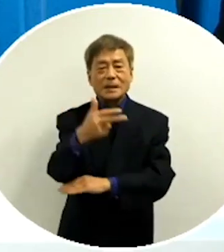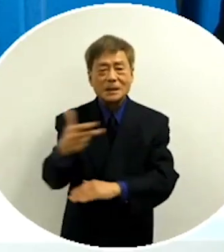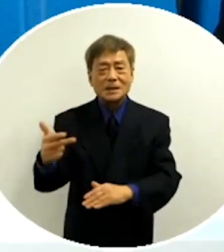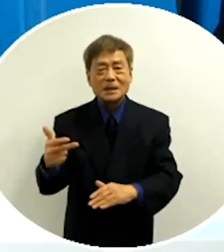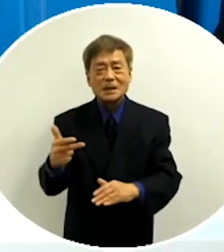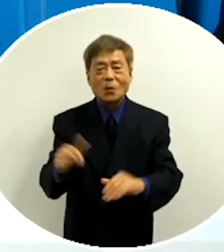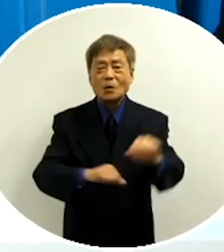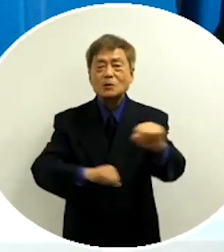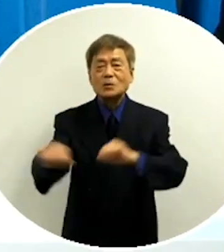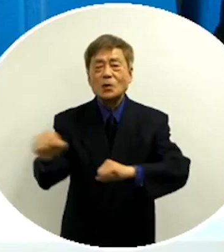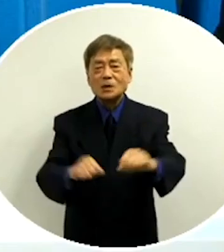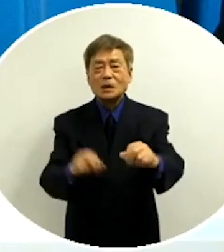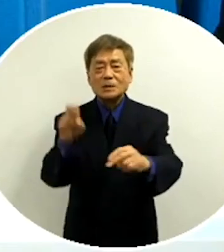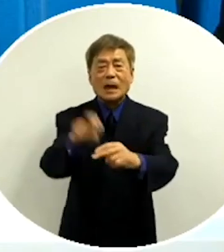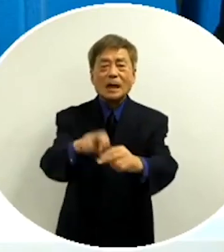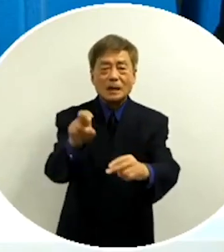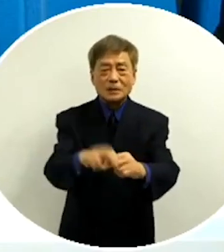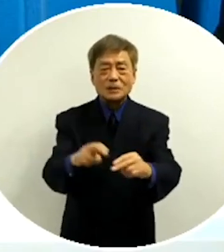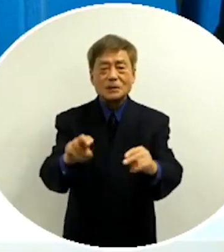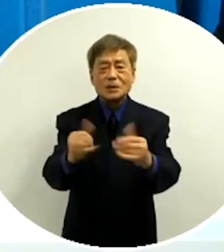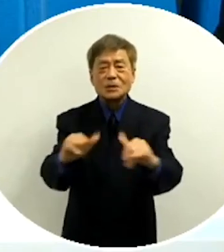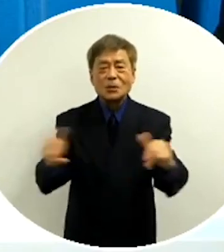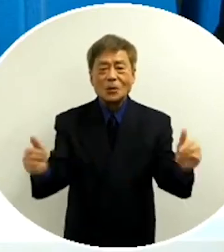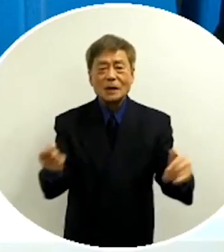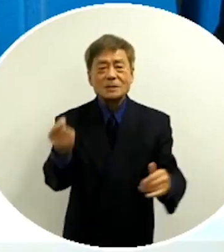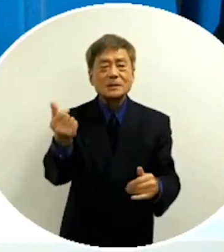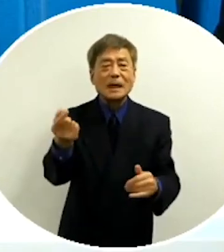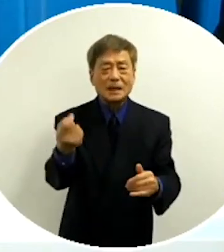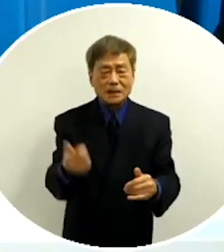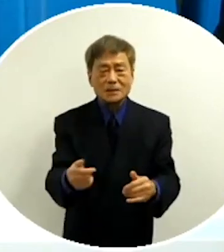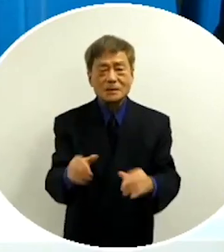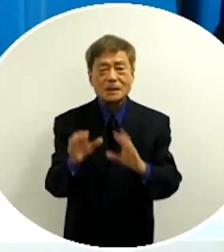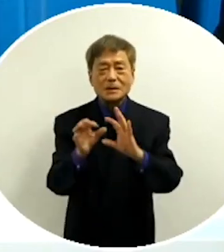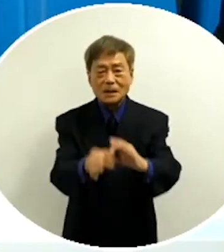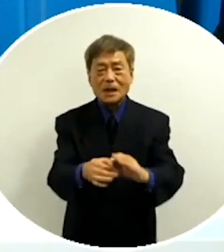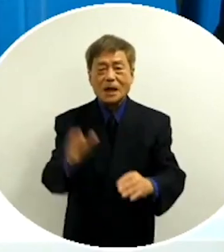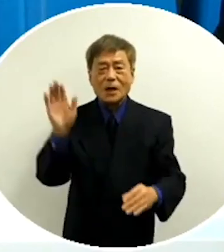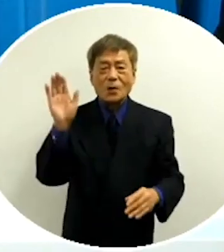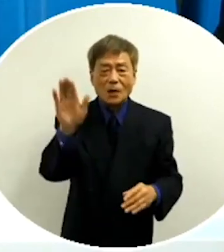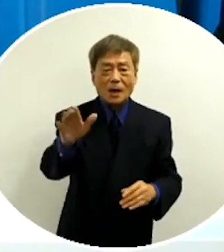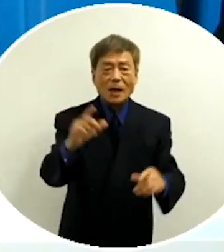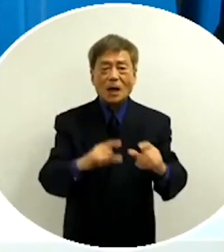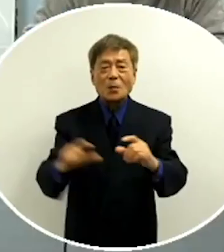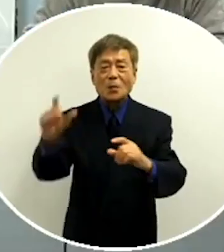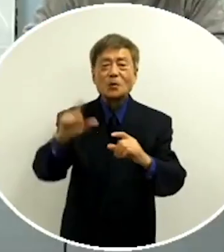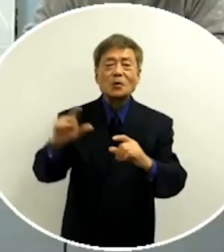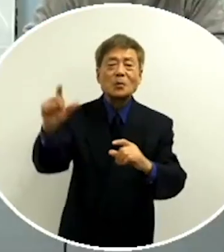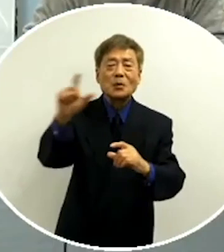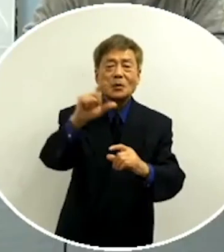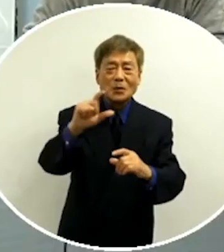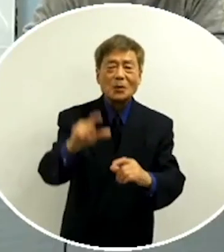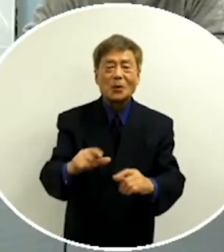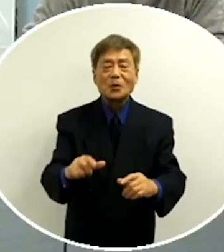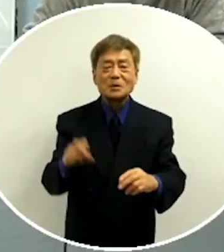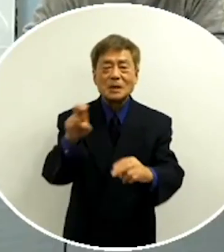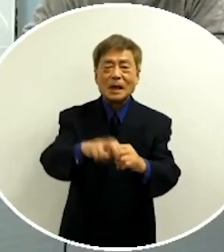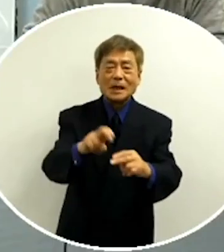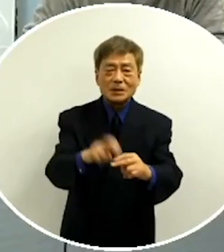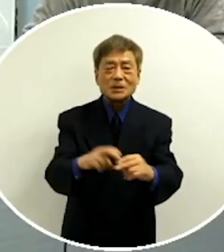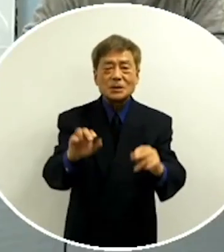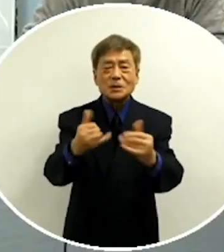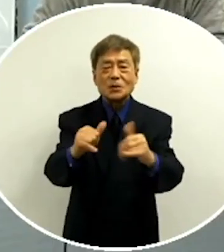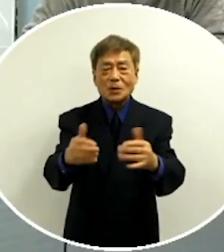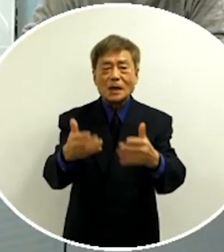ないか思っていてもっともっと参加型を我々の側もやっていかなきゃいけないと思っていますあの